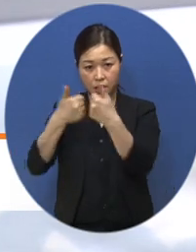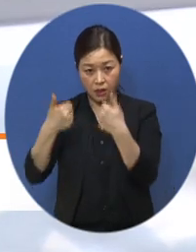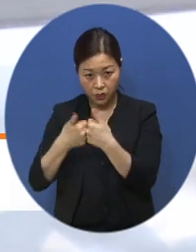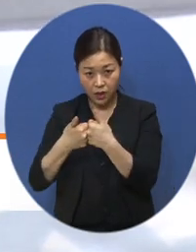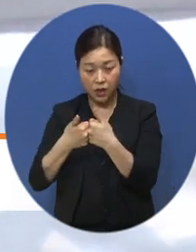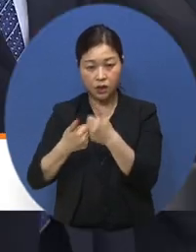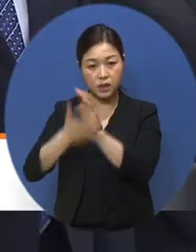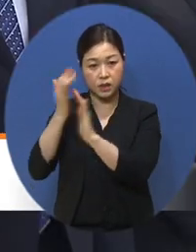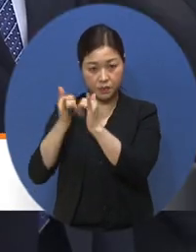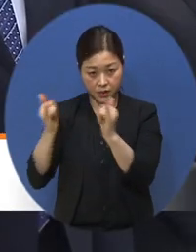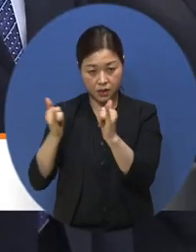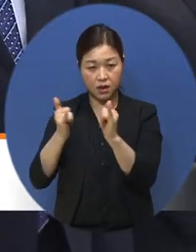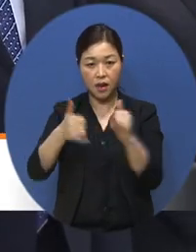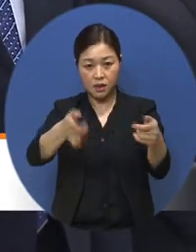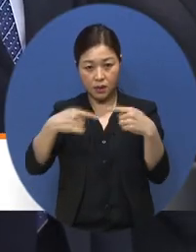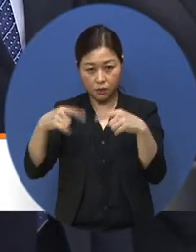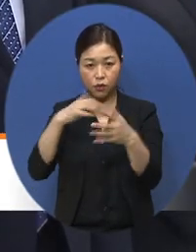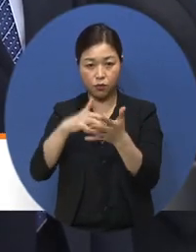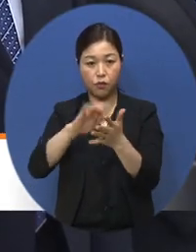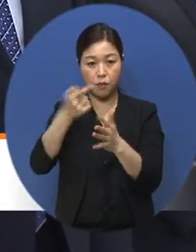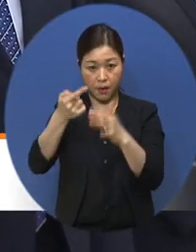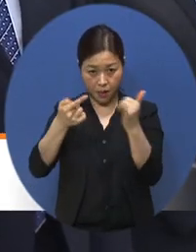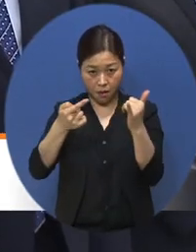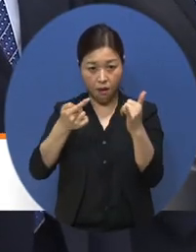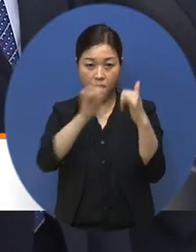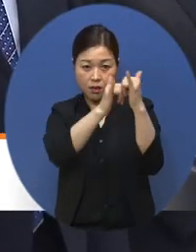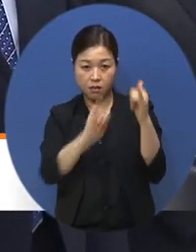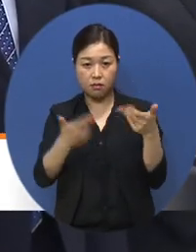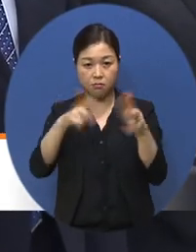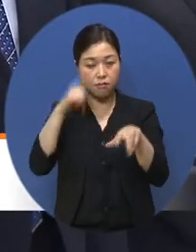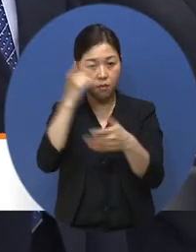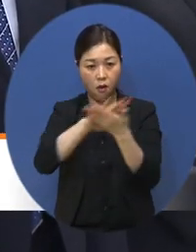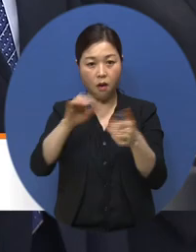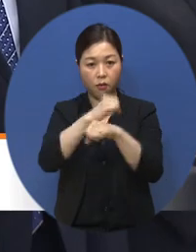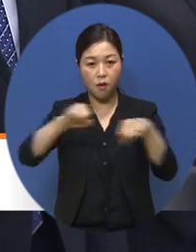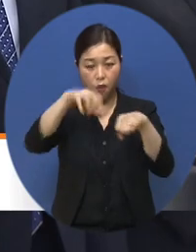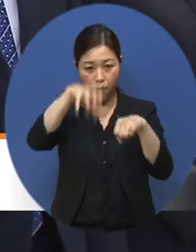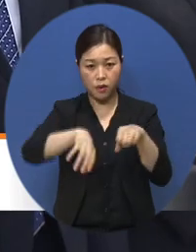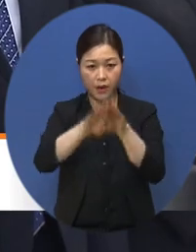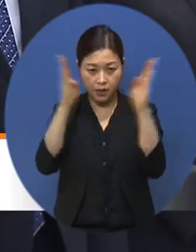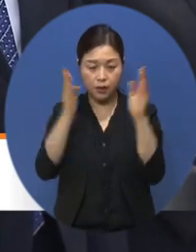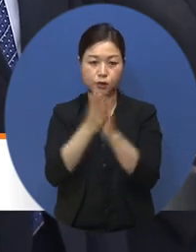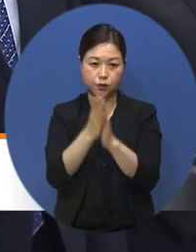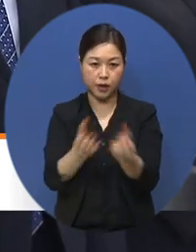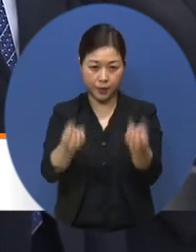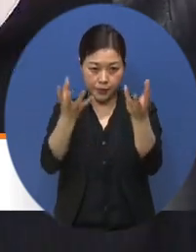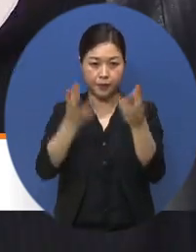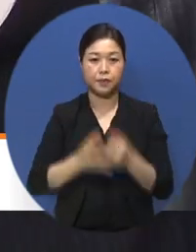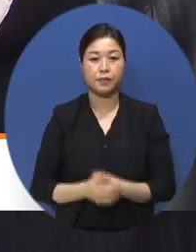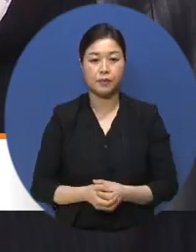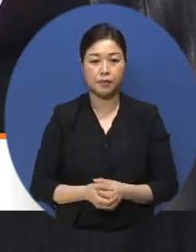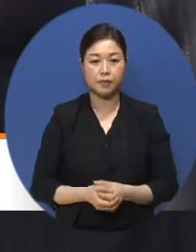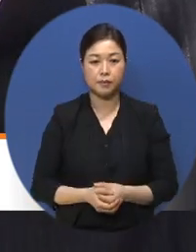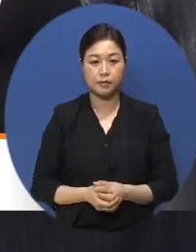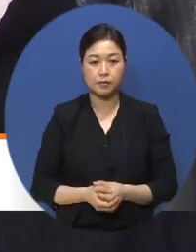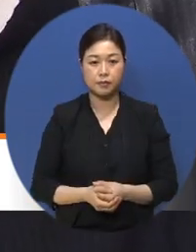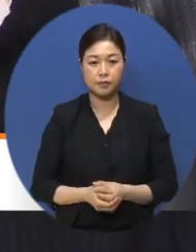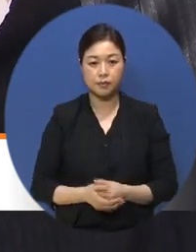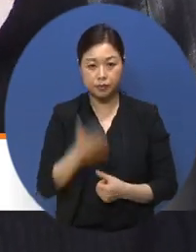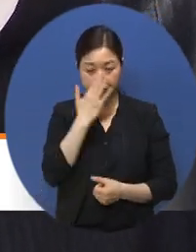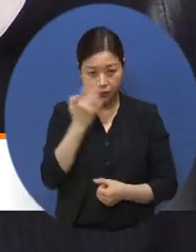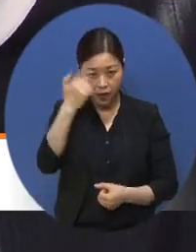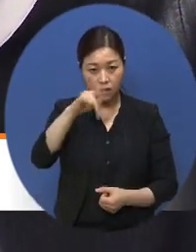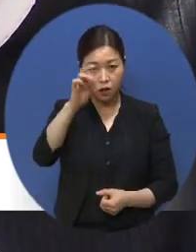의원과 시민 등 100여 명이 참석해 역사공원 평화광장의 개장을 축하했습니다. 순천